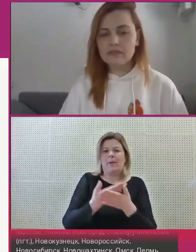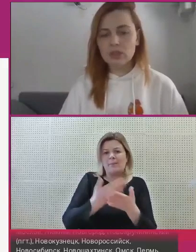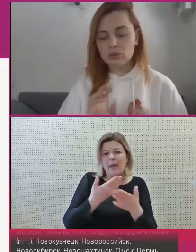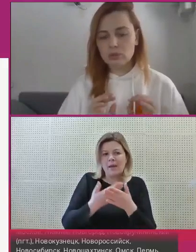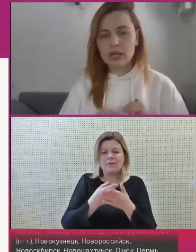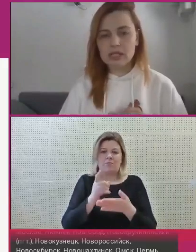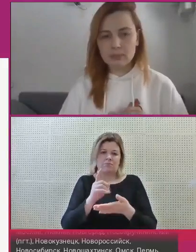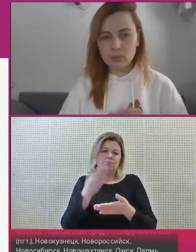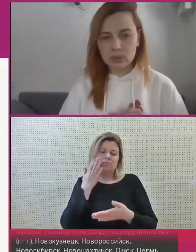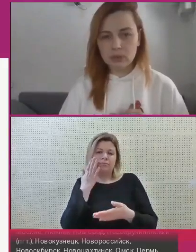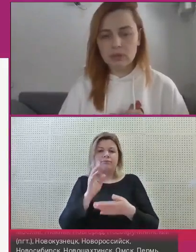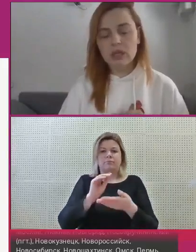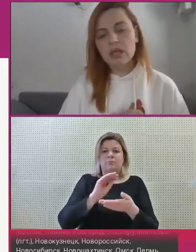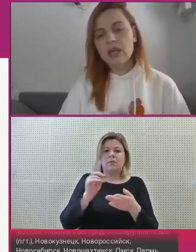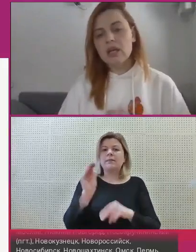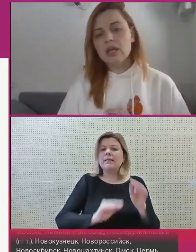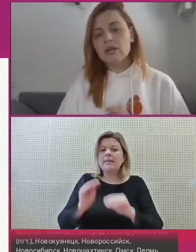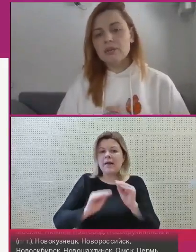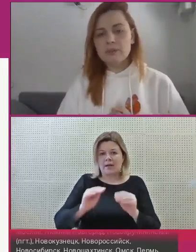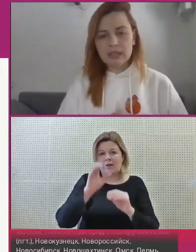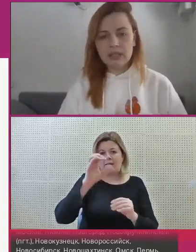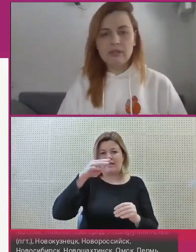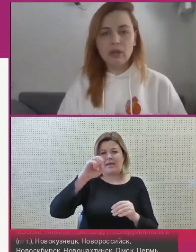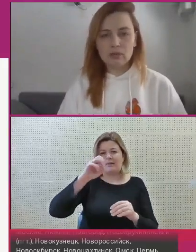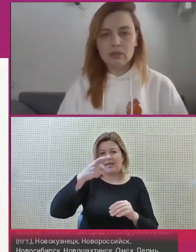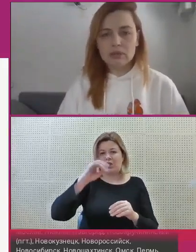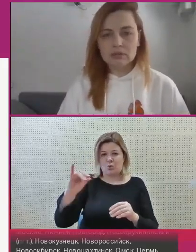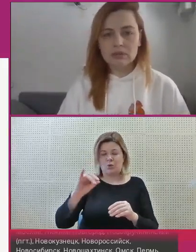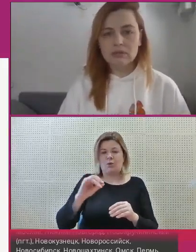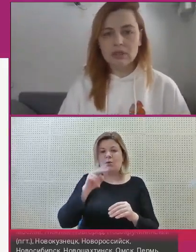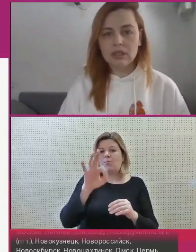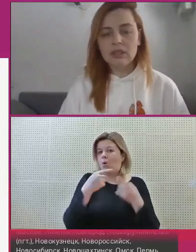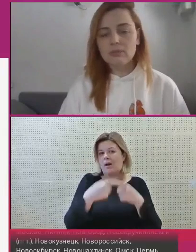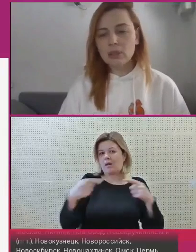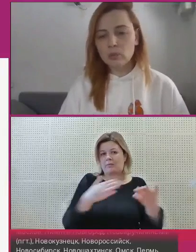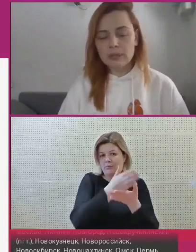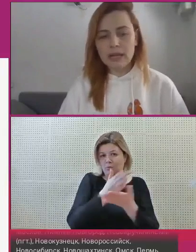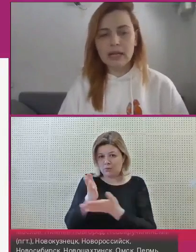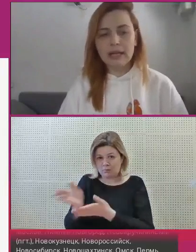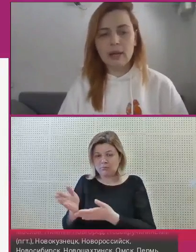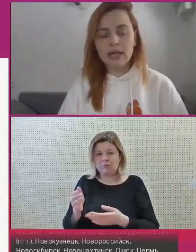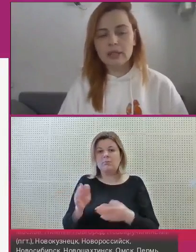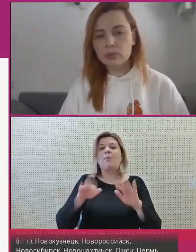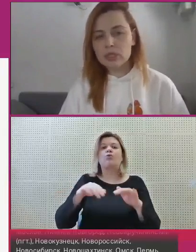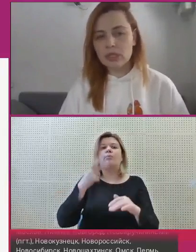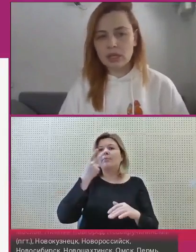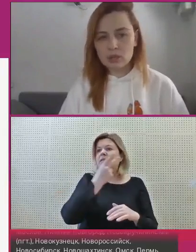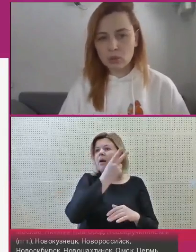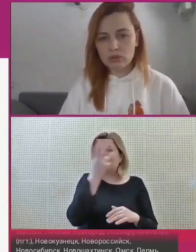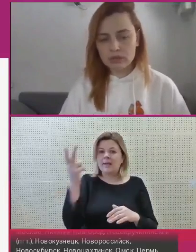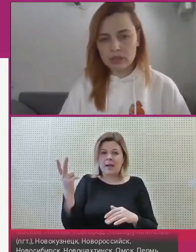стратегию по развитию по разным пунктам, посмотрели вокруг и подумали, а какая команда